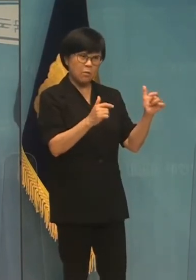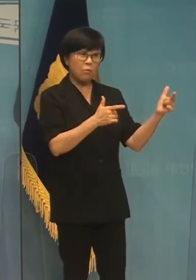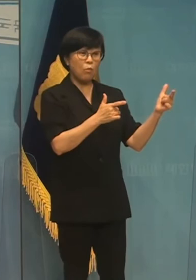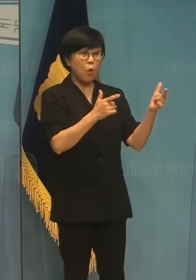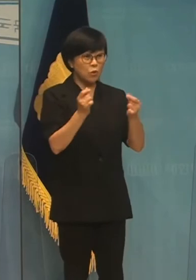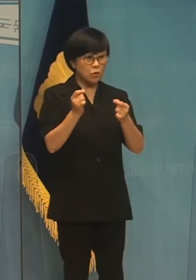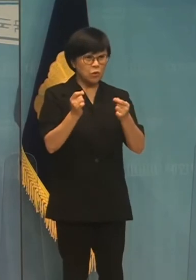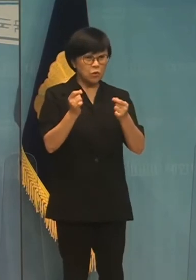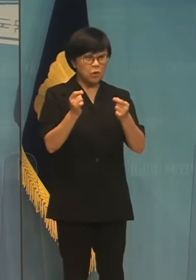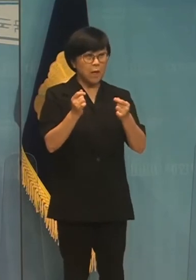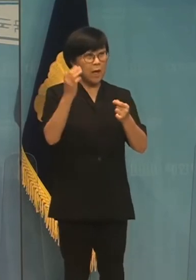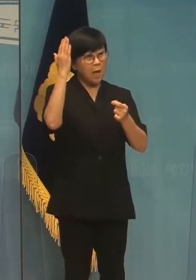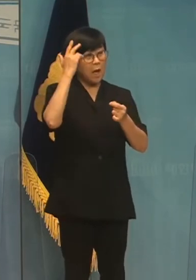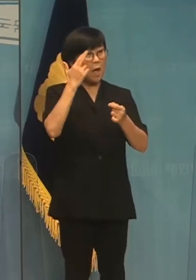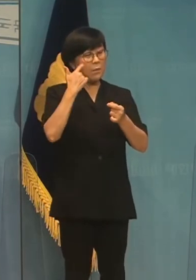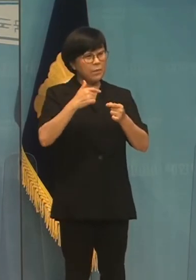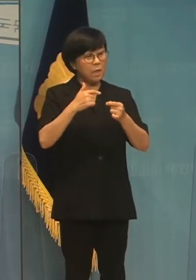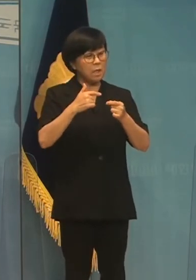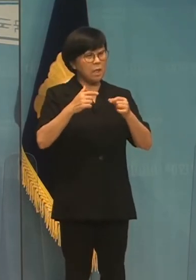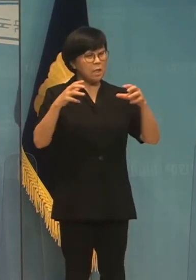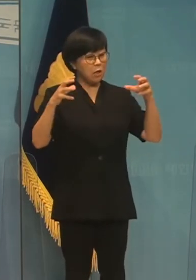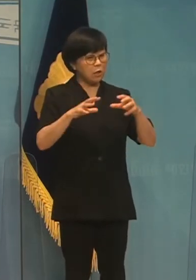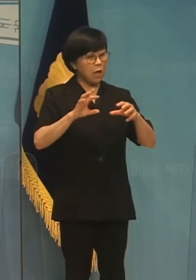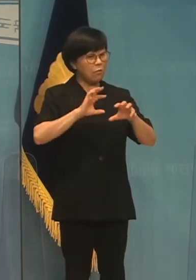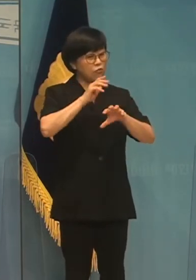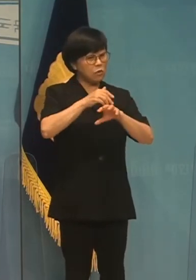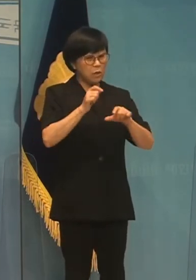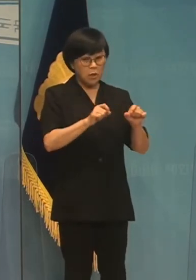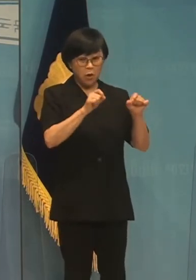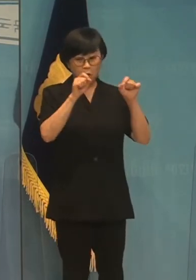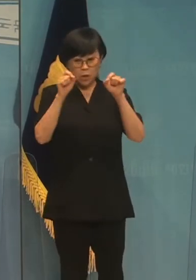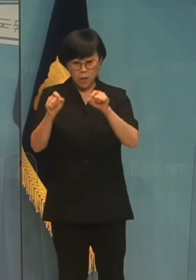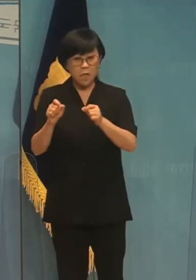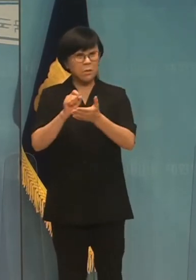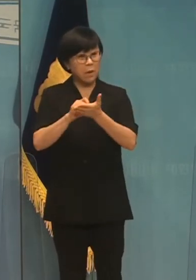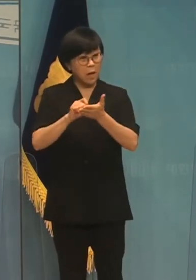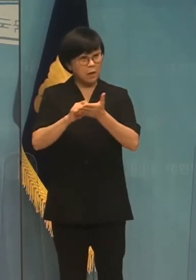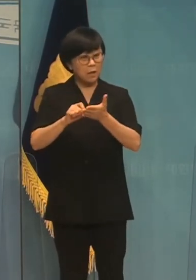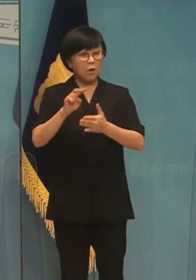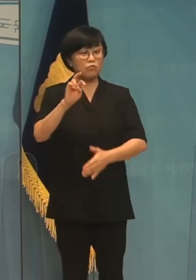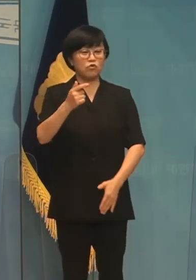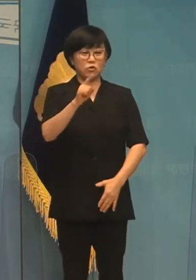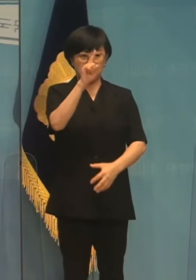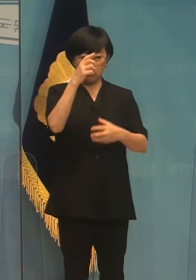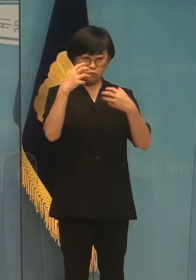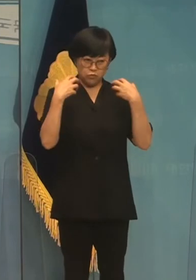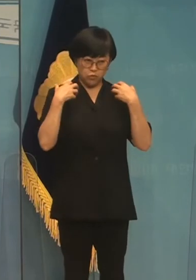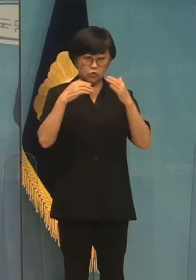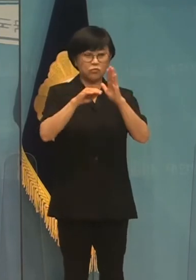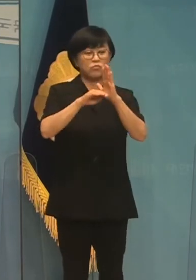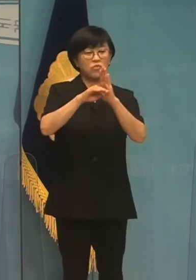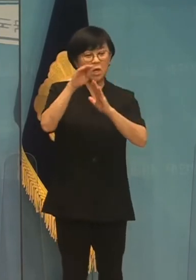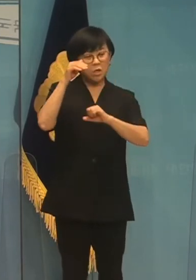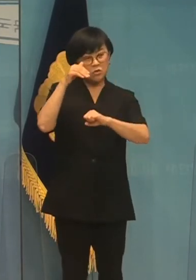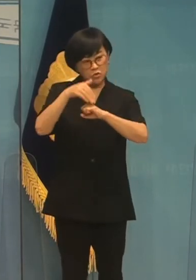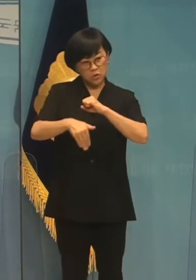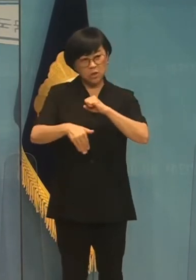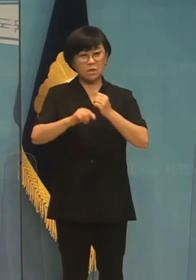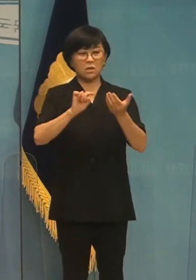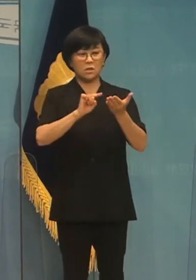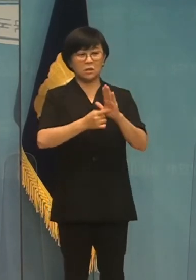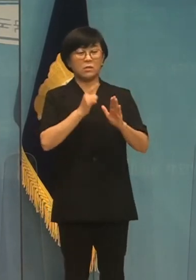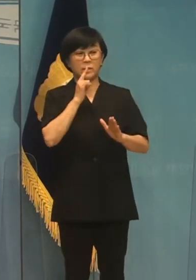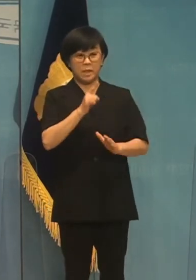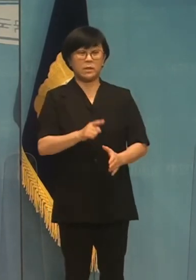순식간에 한미연합훈련 연기 서명을 한 사건도 문재인 정권의 종북 본색을